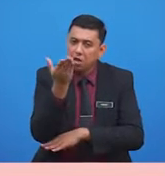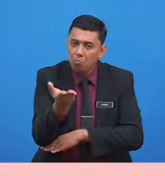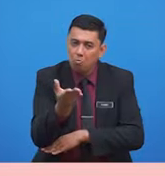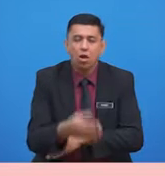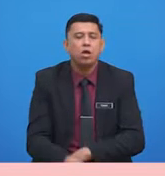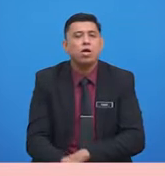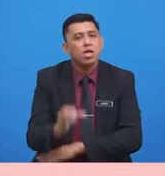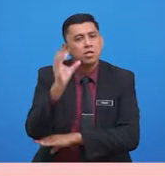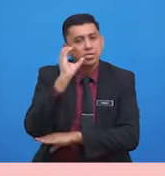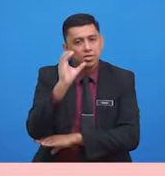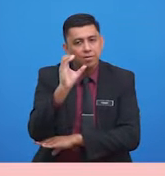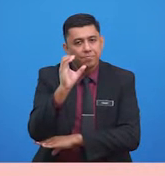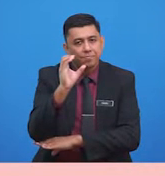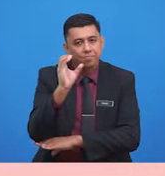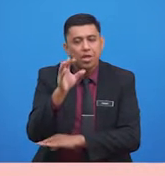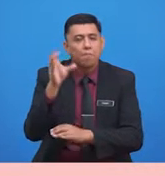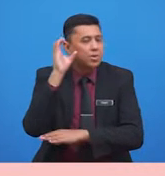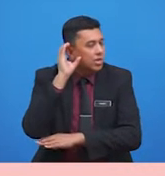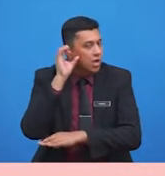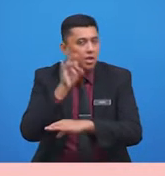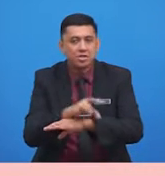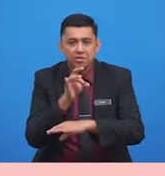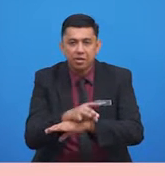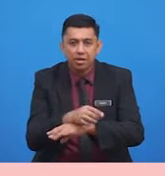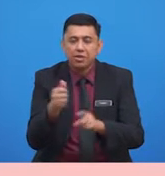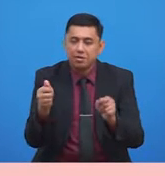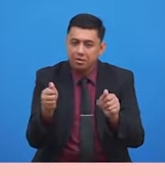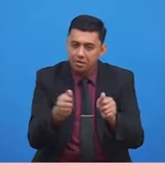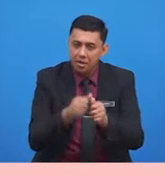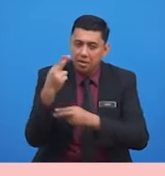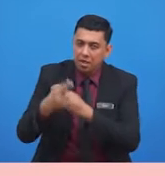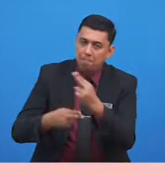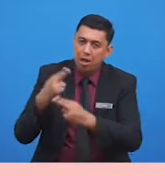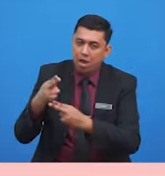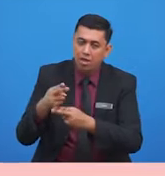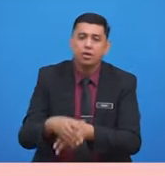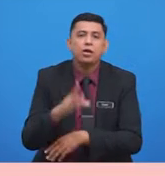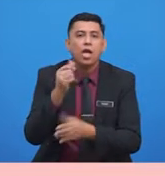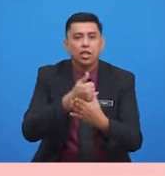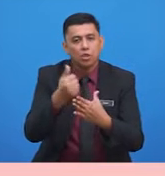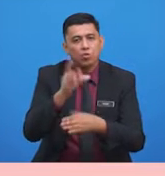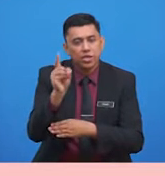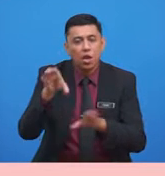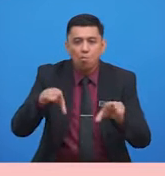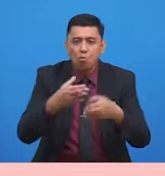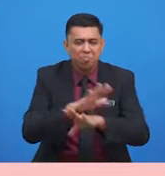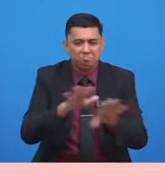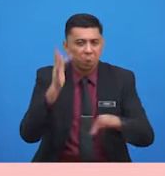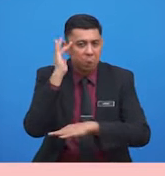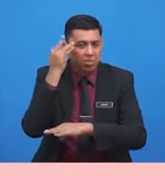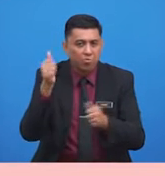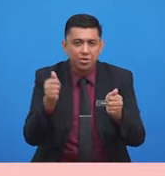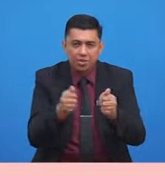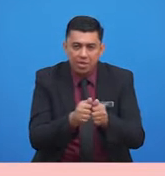kamu. C. Mendengar nasihat dengan berhemah. D. Buat tidak